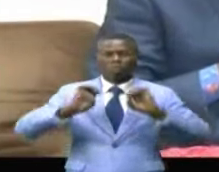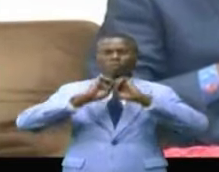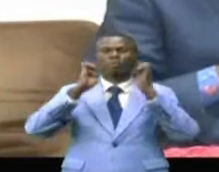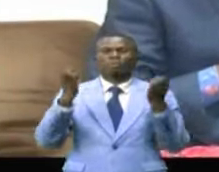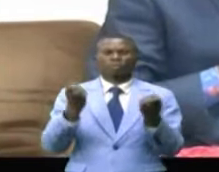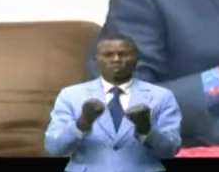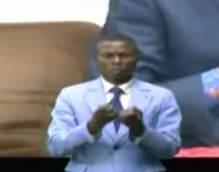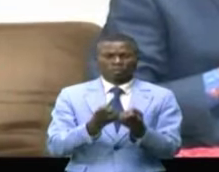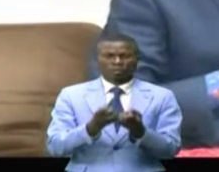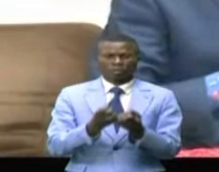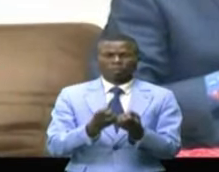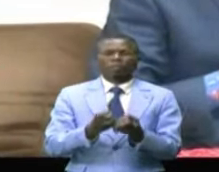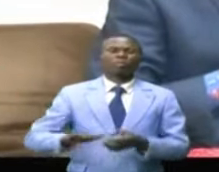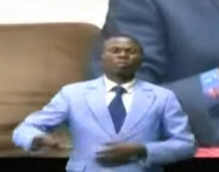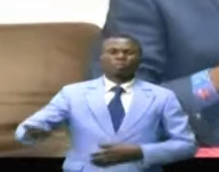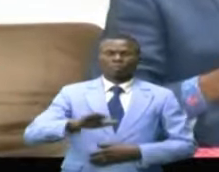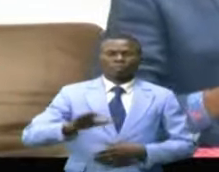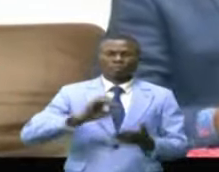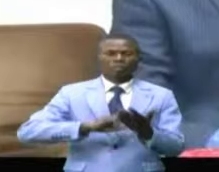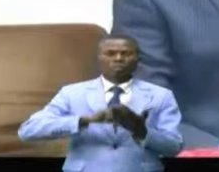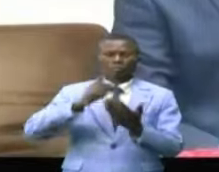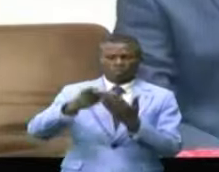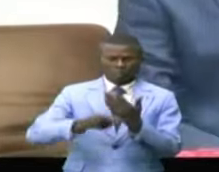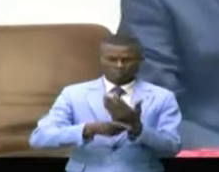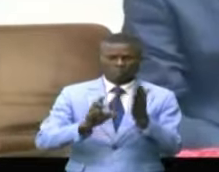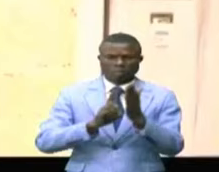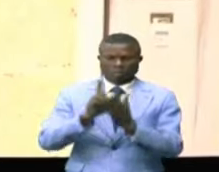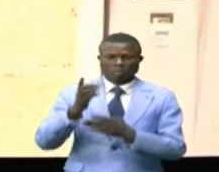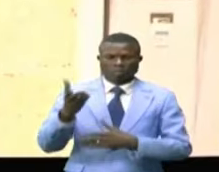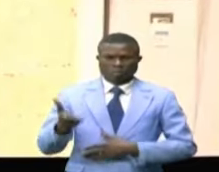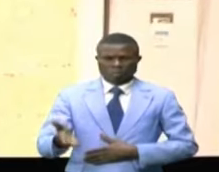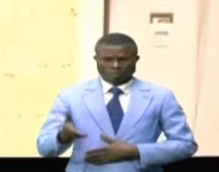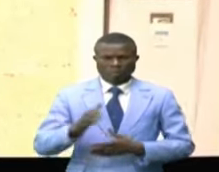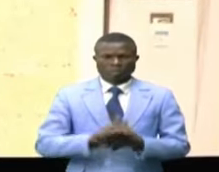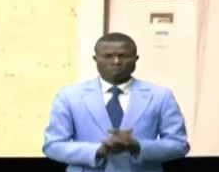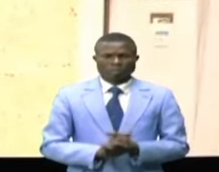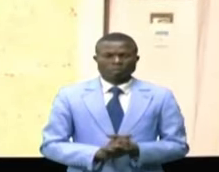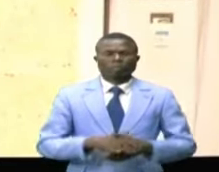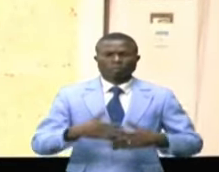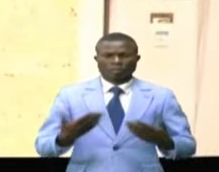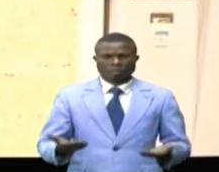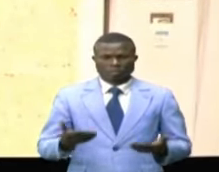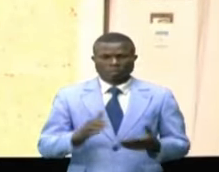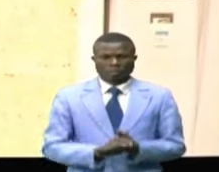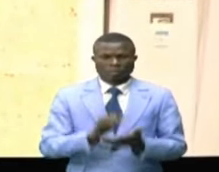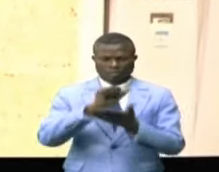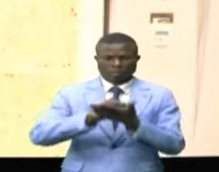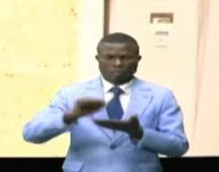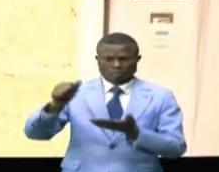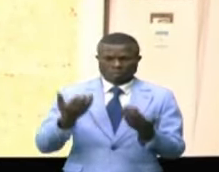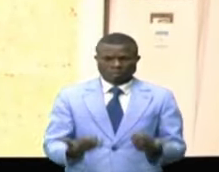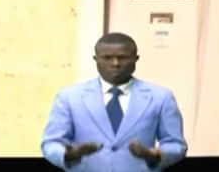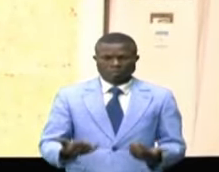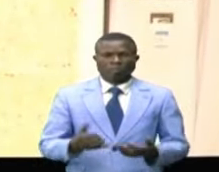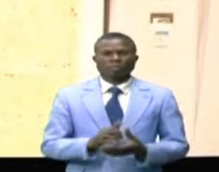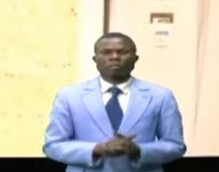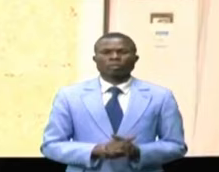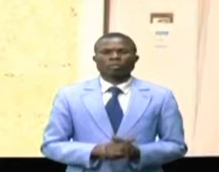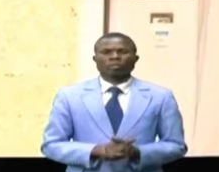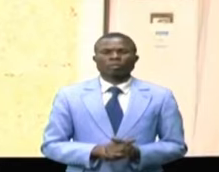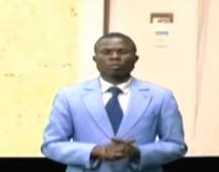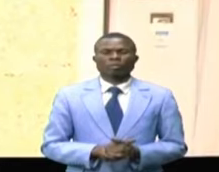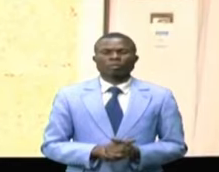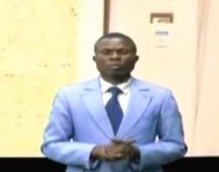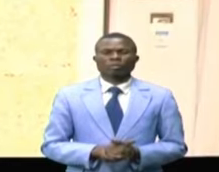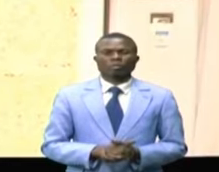entreprise en lieu et place des projets et programmes de développement. En effet, le séminaire permettra